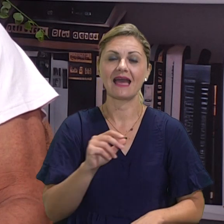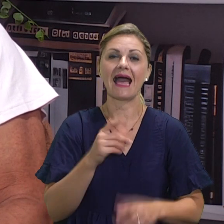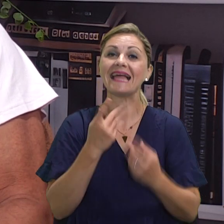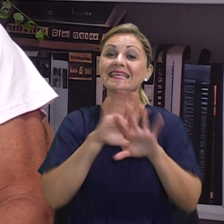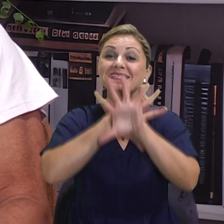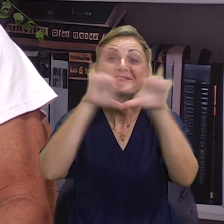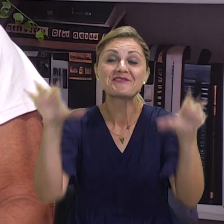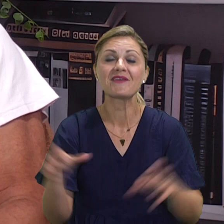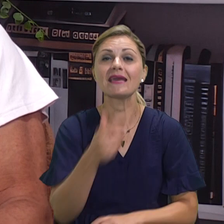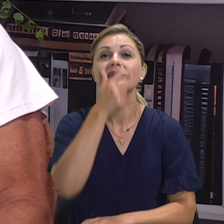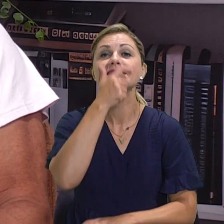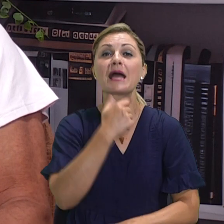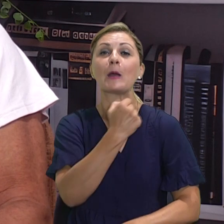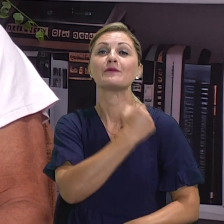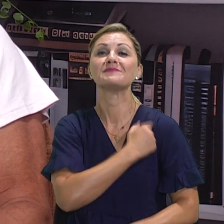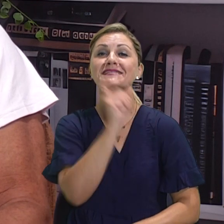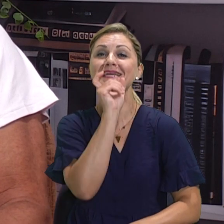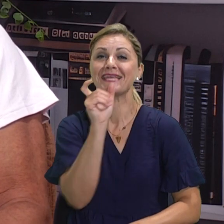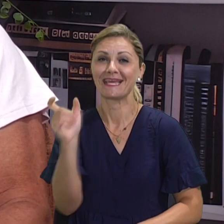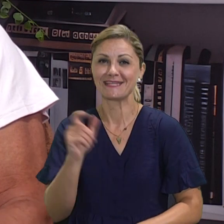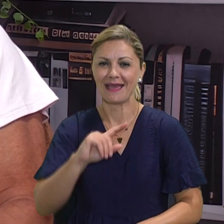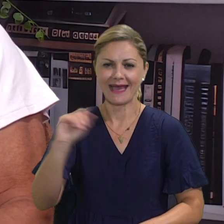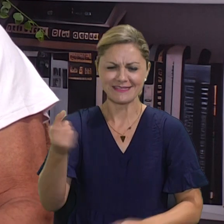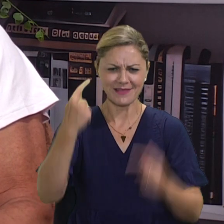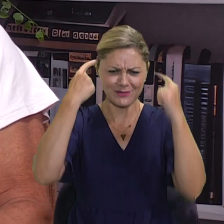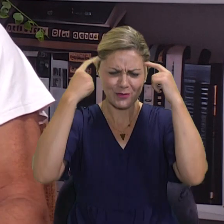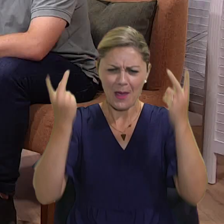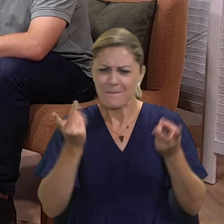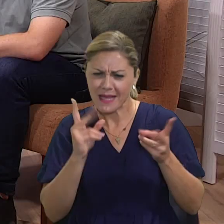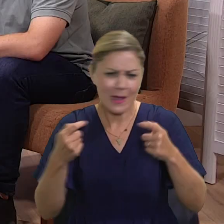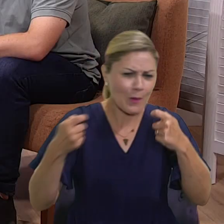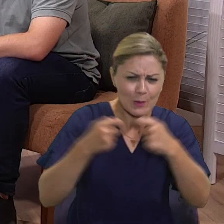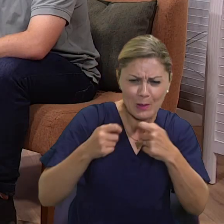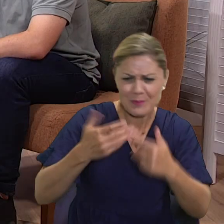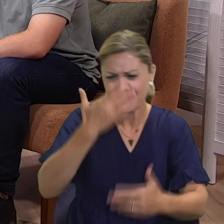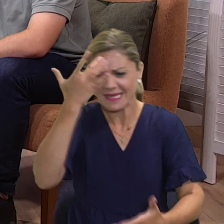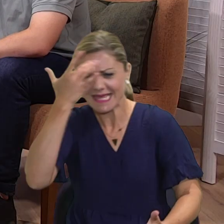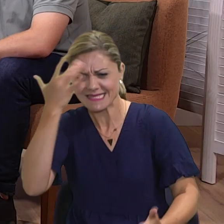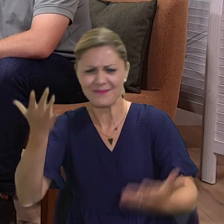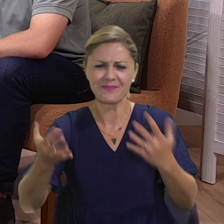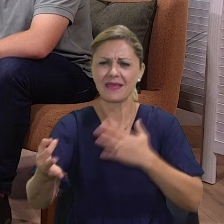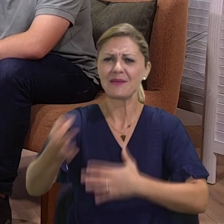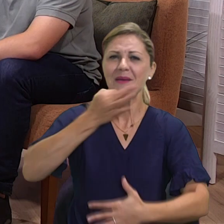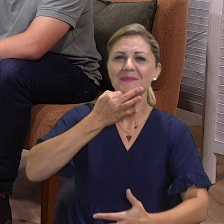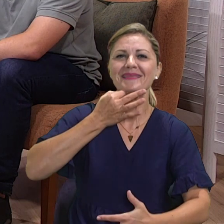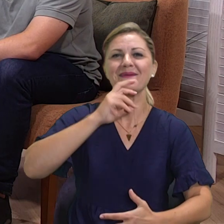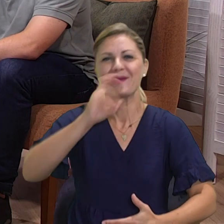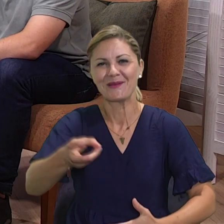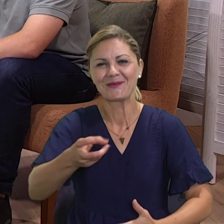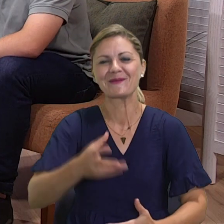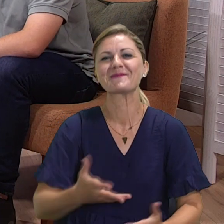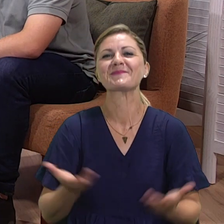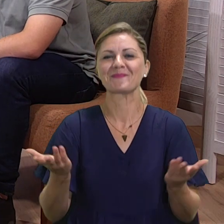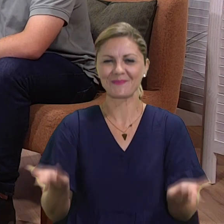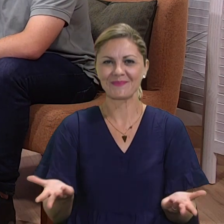25 kvizova na splitskom govoru. Onda je tu bilo, jeli se to zove, zvali su me doma, jeli se to zove tako, nije mogli, pa mogla